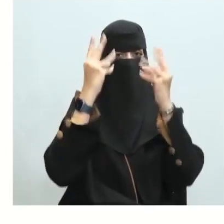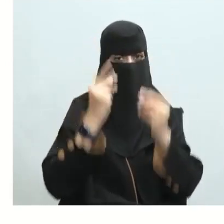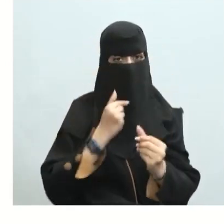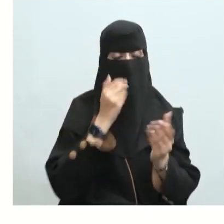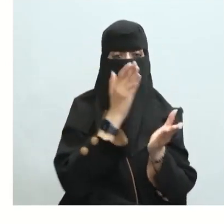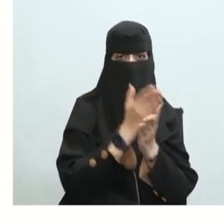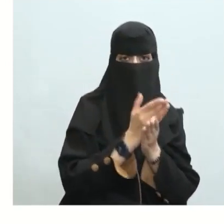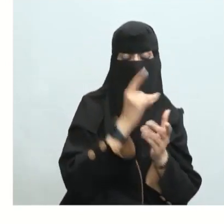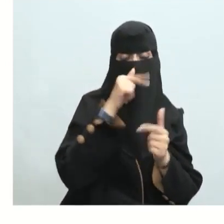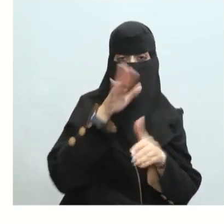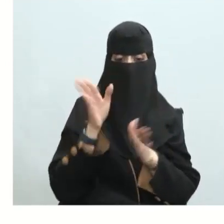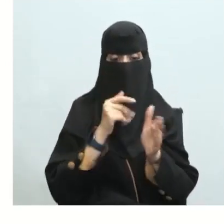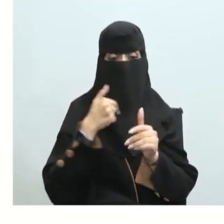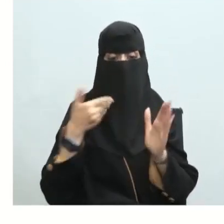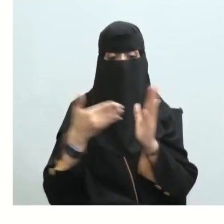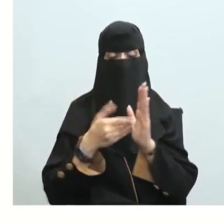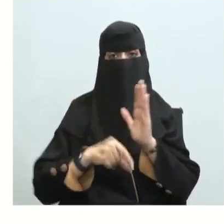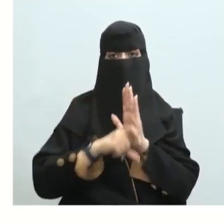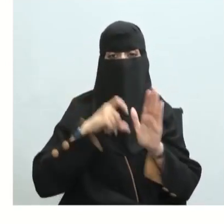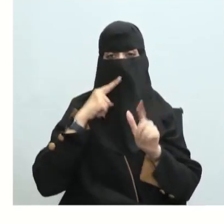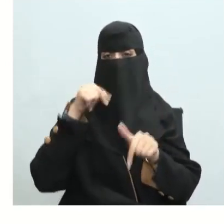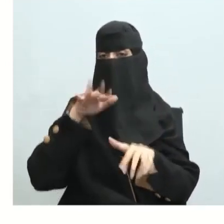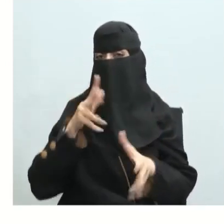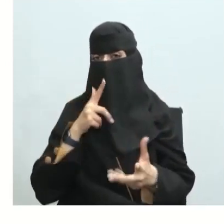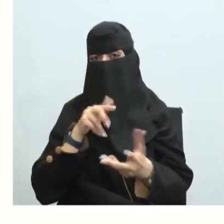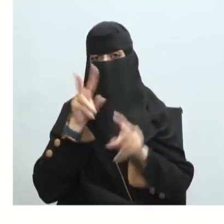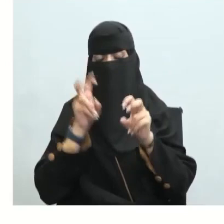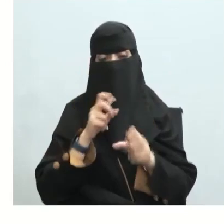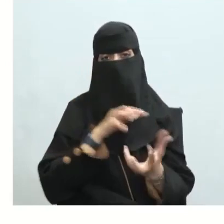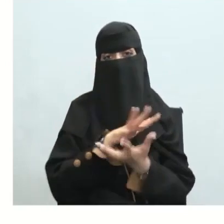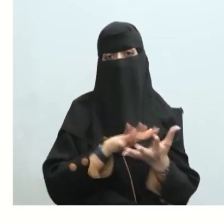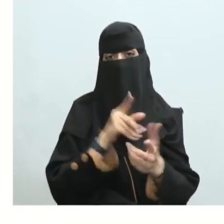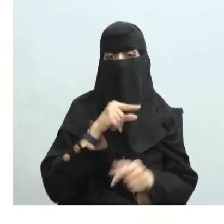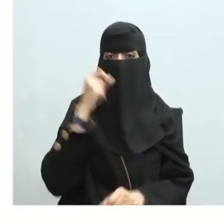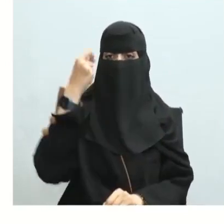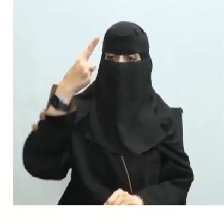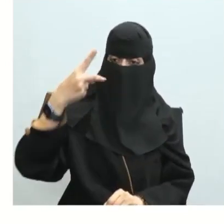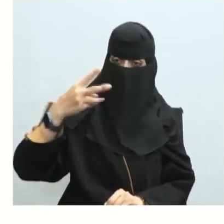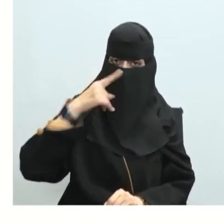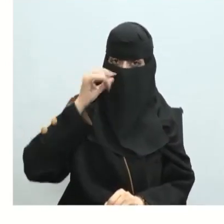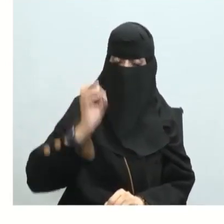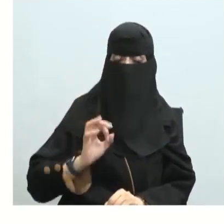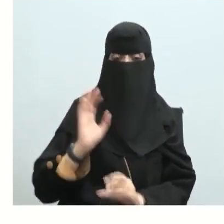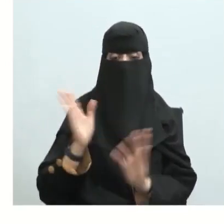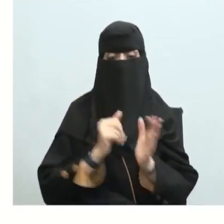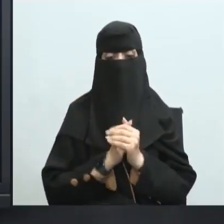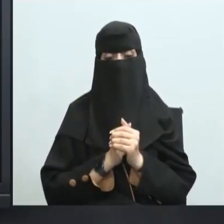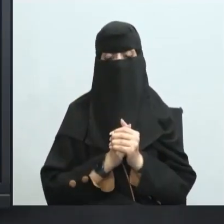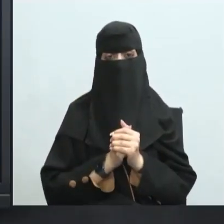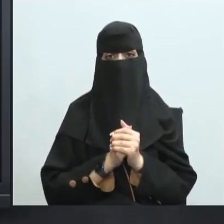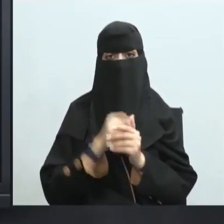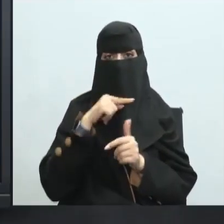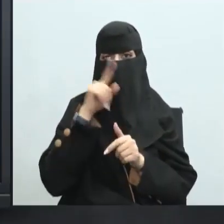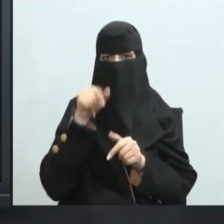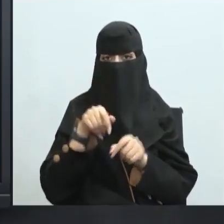ونتائج في الخاتمه اسرد ما توصلت اليه من حلول وتوصيات من حلول وتوصيات طبعا وال العرض بامكانك انت عرفت